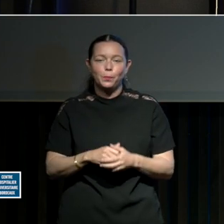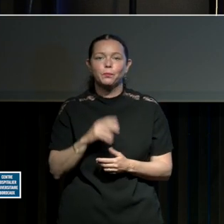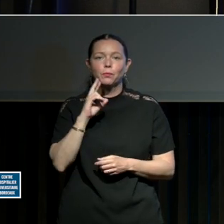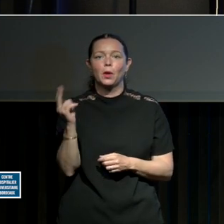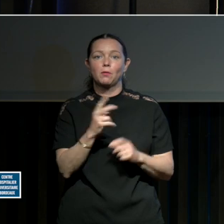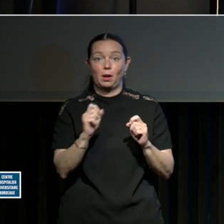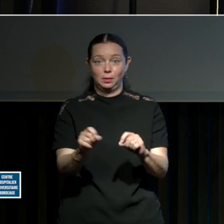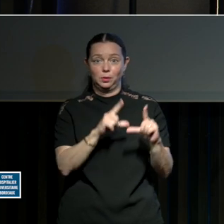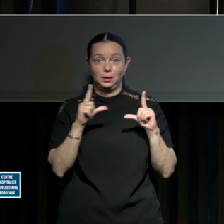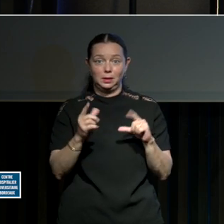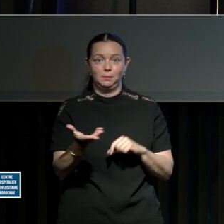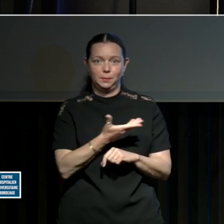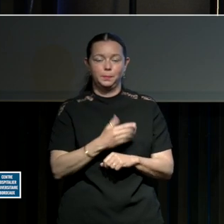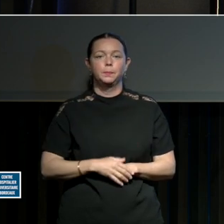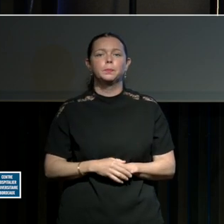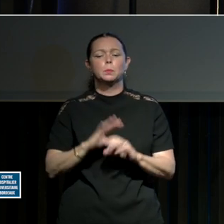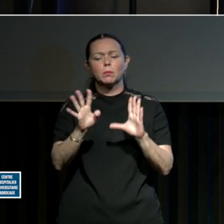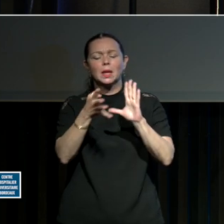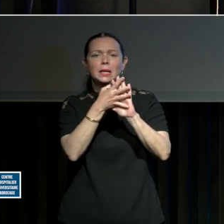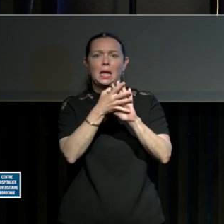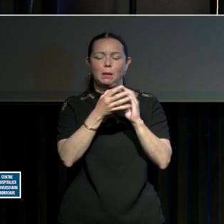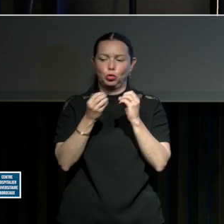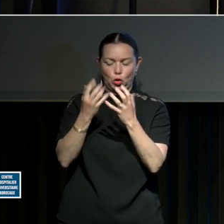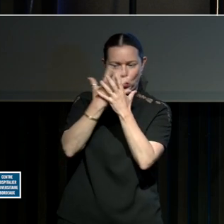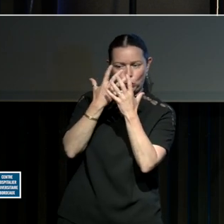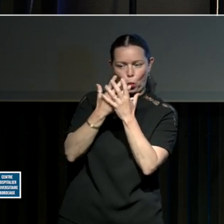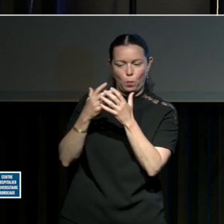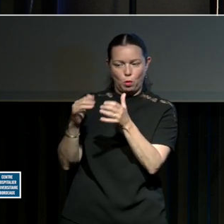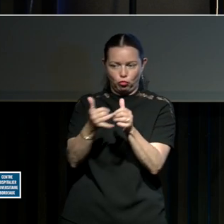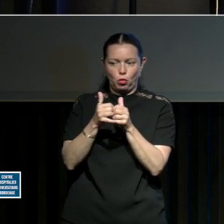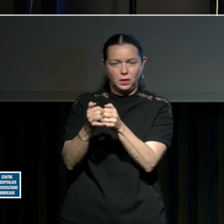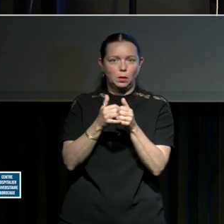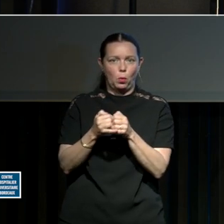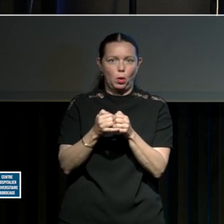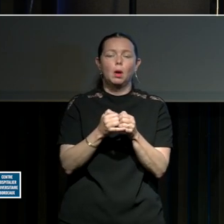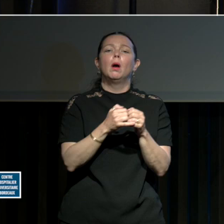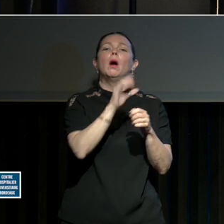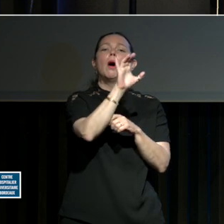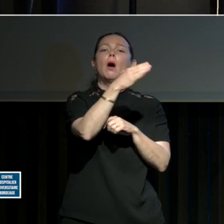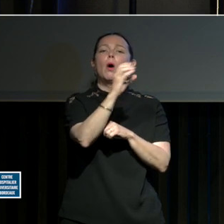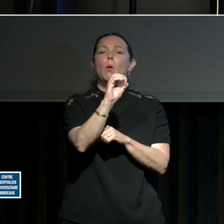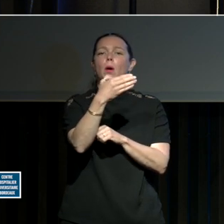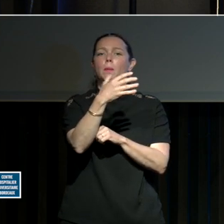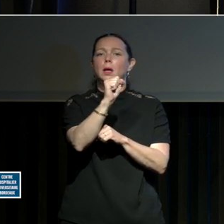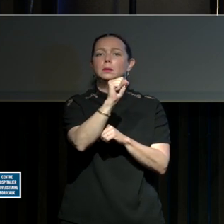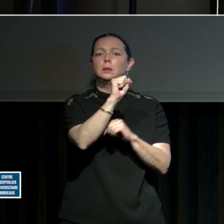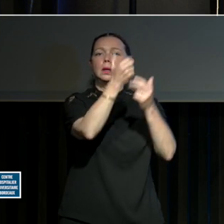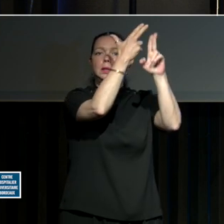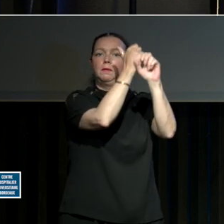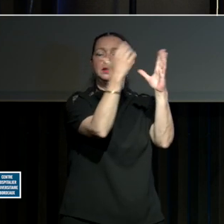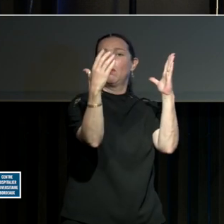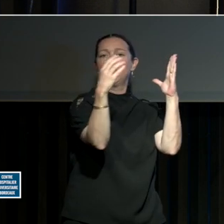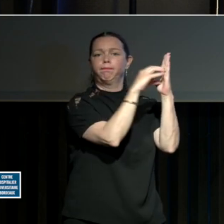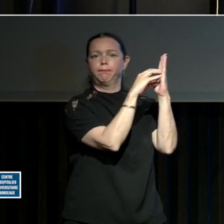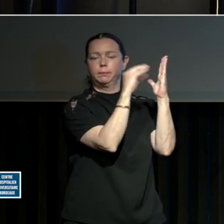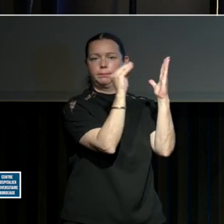cette diapositive les critères de troubles du jeu vidéo tels qu'ils ont été définis par l'Organisation mondiale de la santé. Et on va